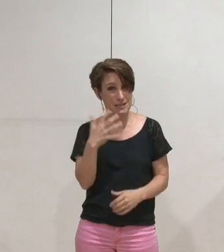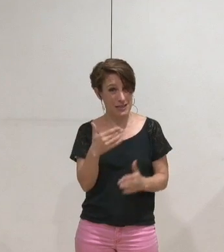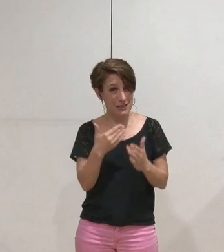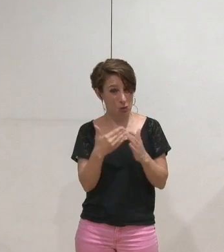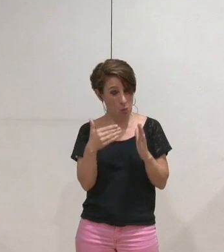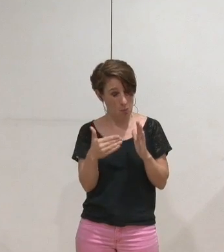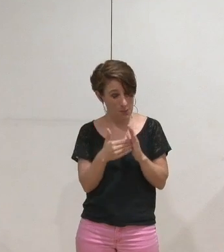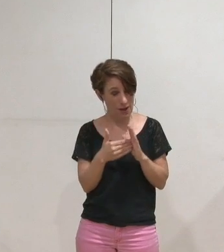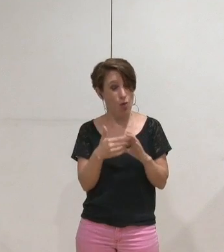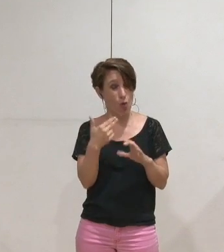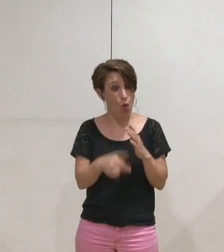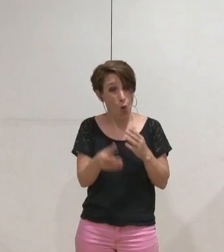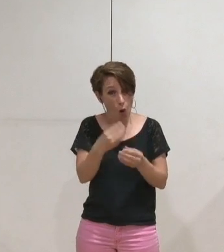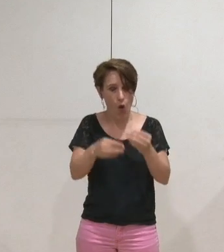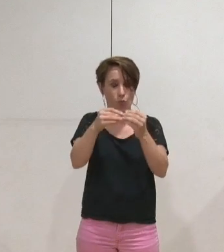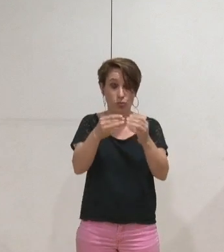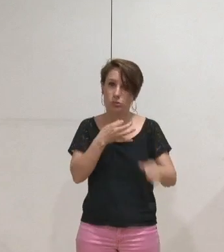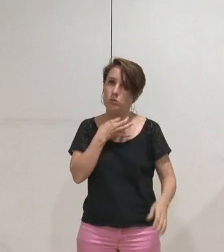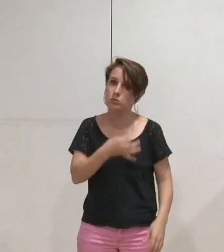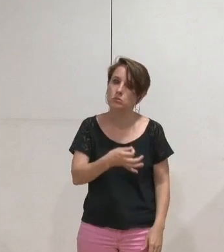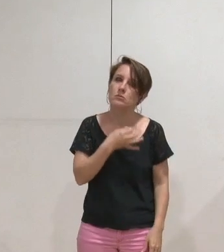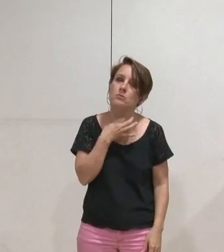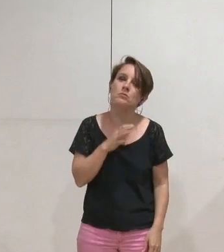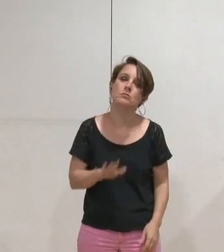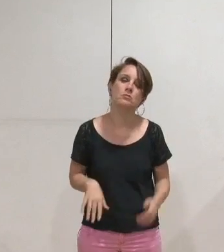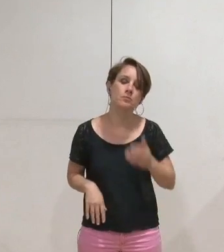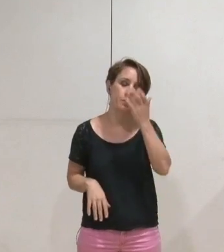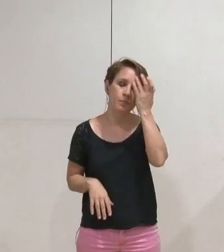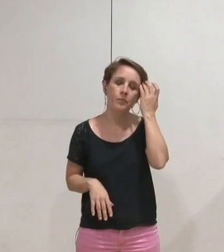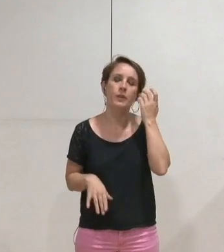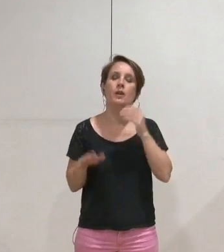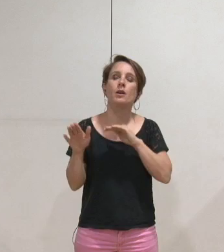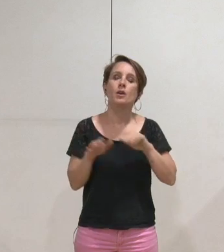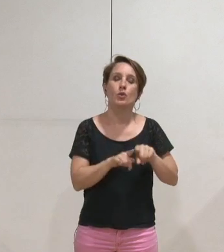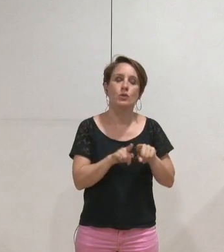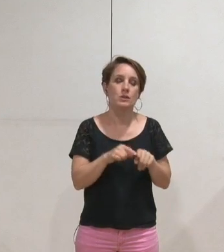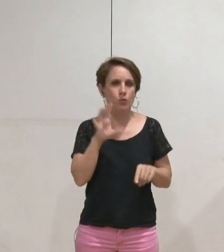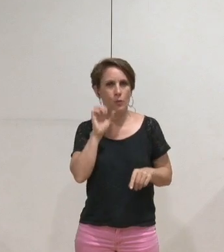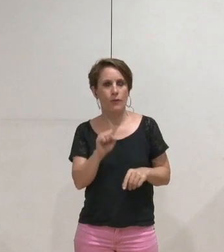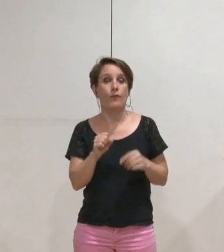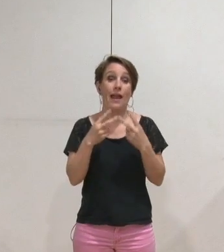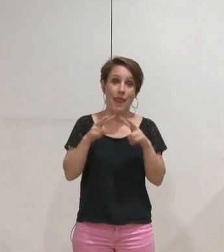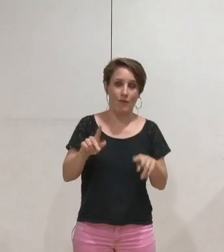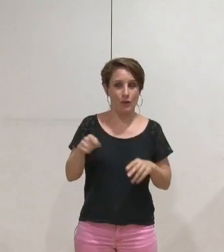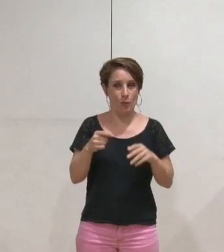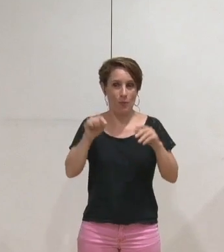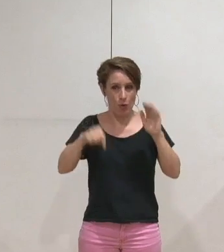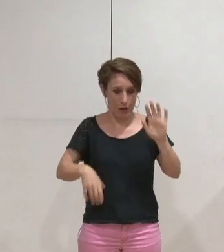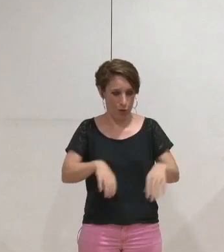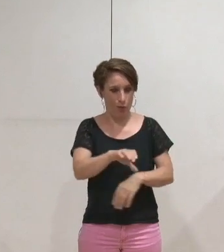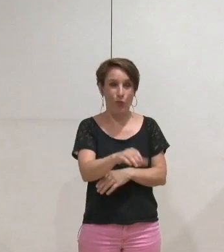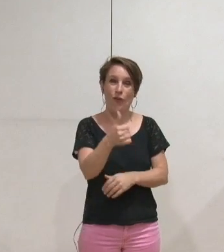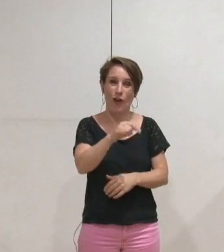€. donc euh voilà je vois aussi que la ville qui doit mettre 100 cette année n' mis que